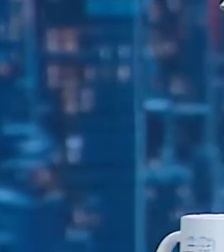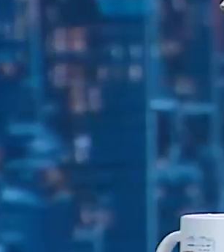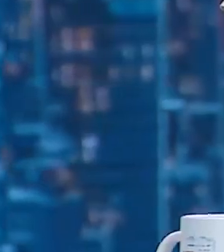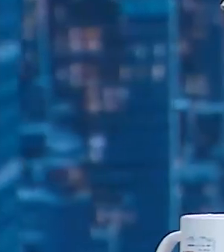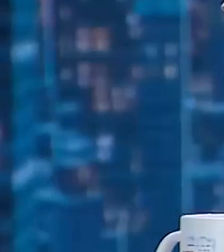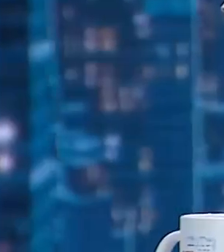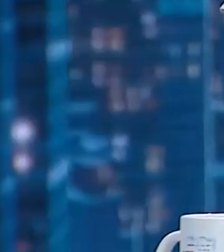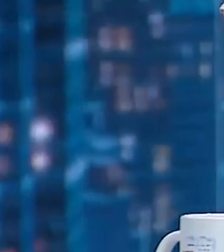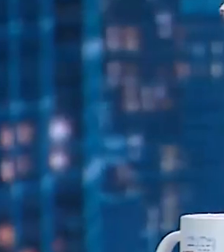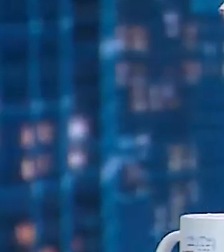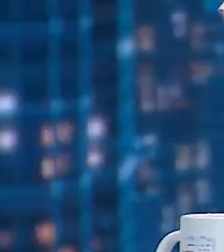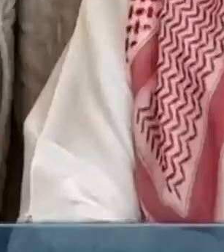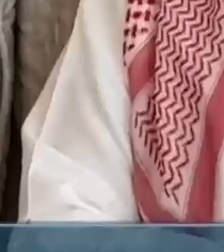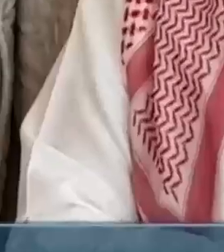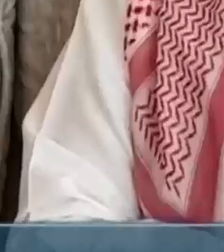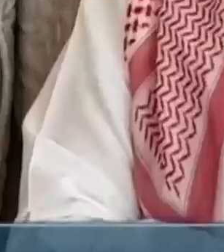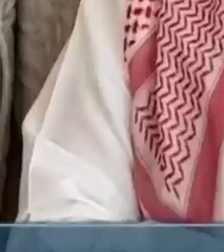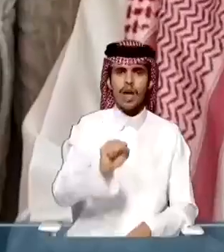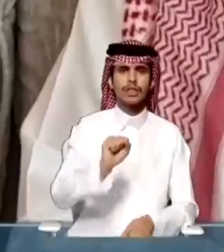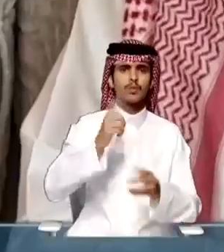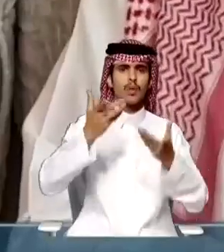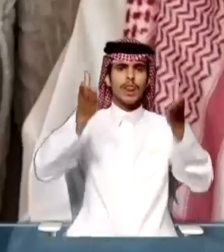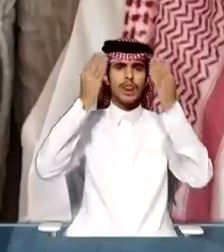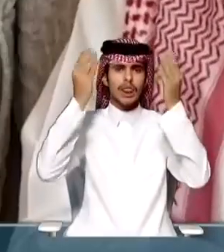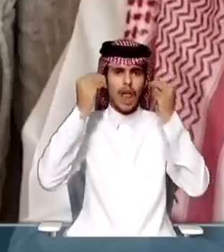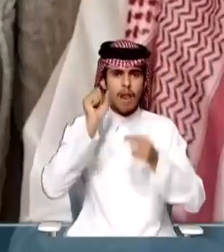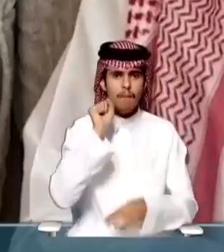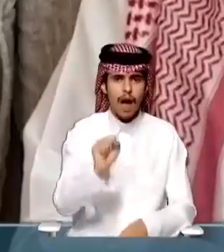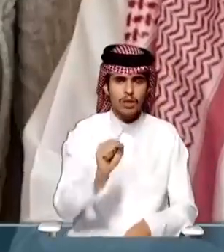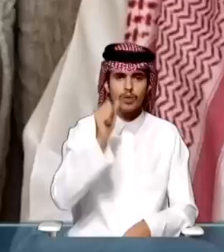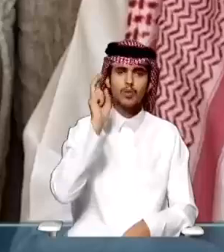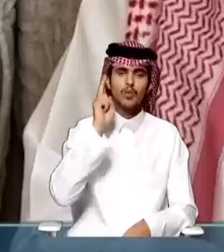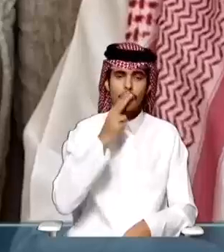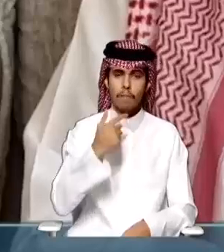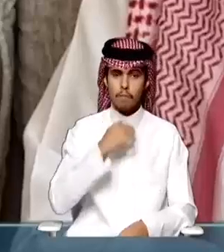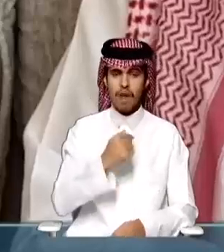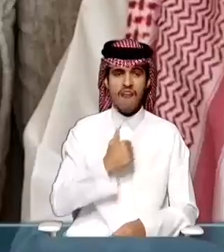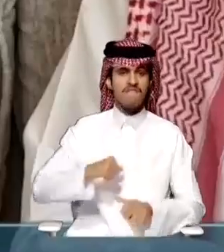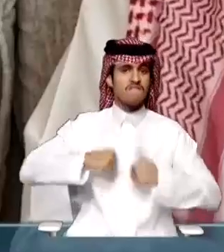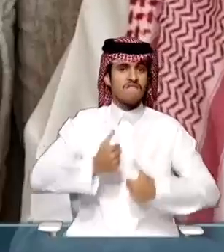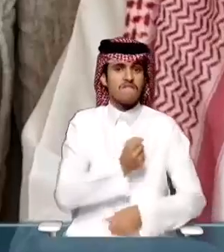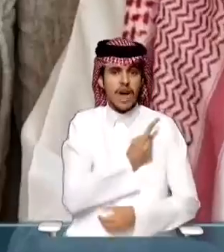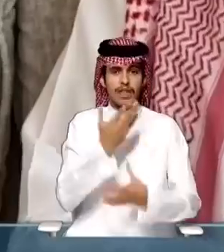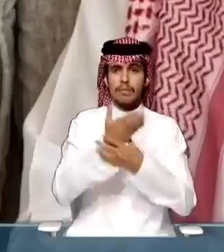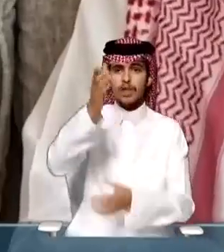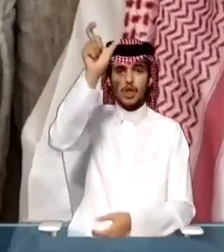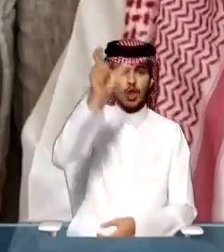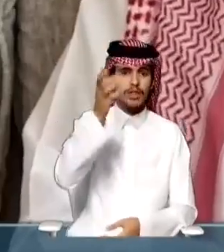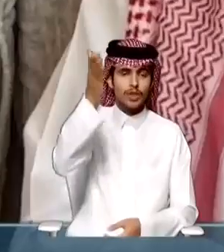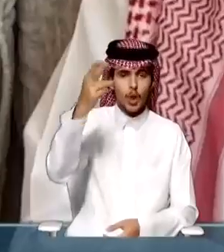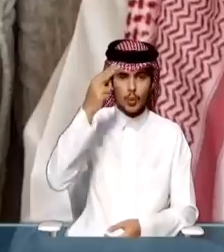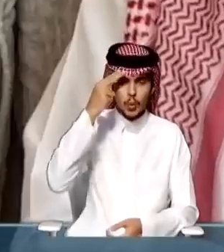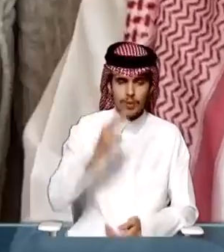للدكتوراه في تعليم ودراسات الصم واسم سعودي نفتخر فيك يا بدر من وجهه نظرك ش